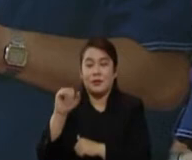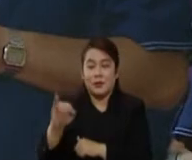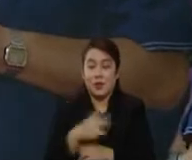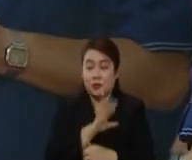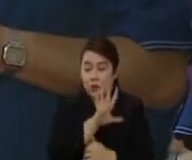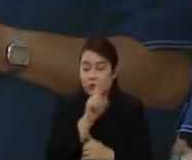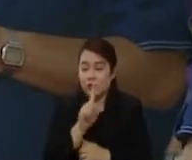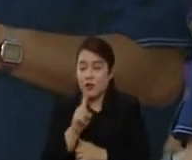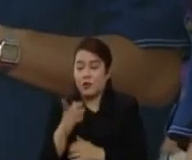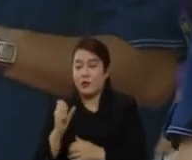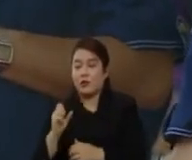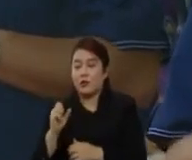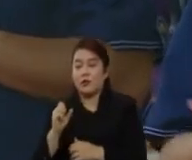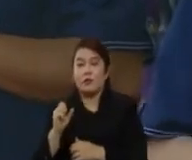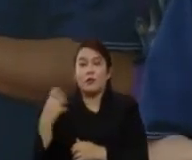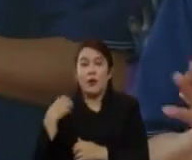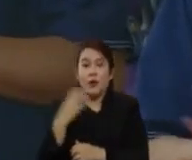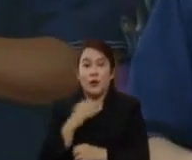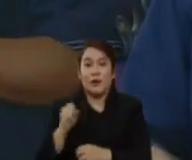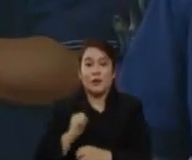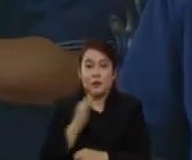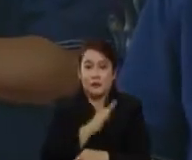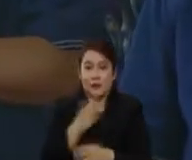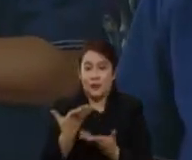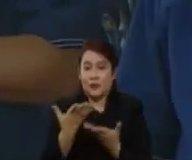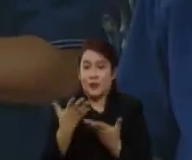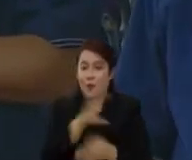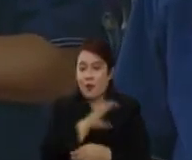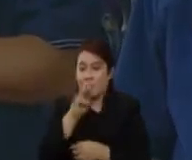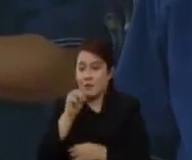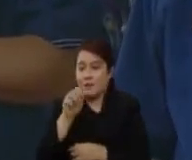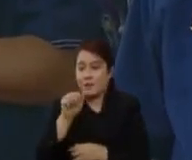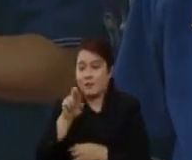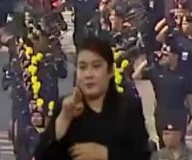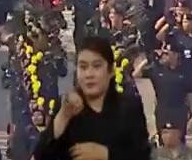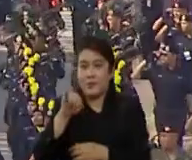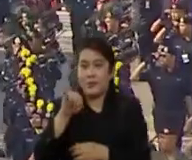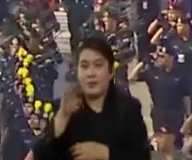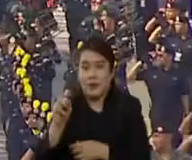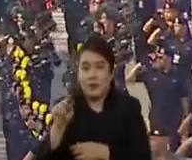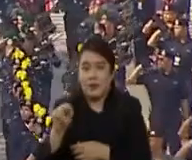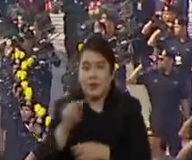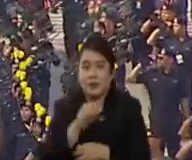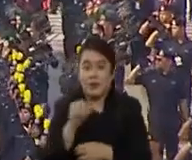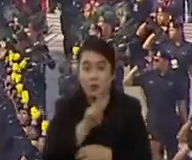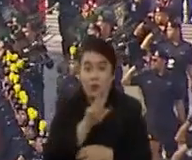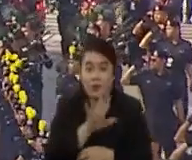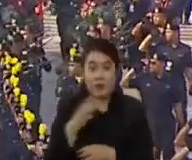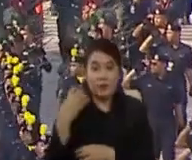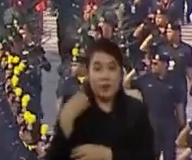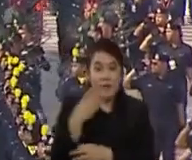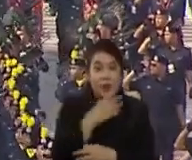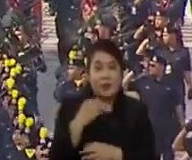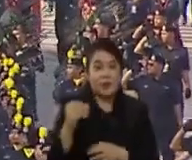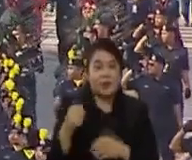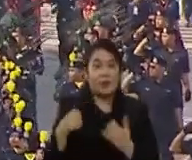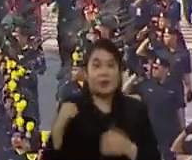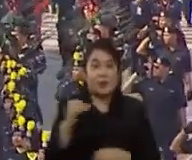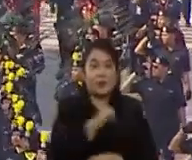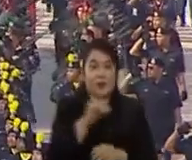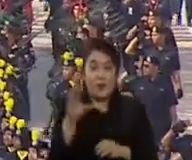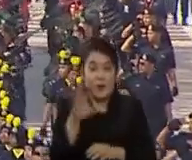51 pegawai dan anggota pasukan Polis Marin dengan 25 pegawai dan anggota pasukan Polis